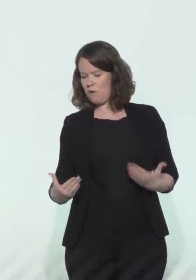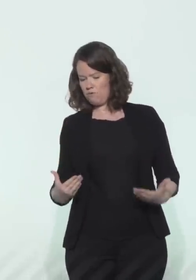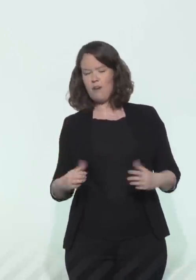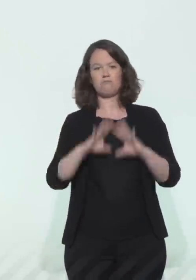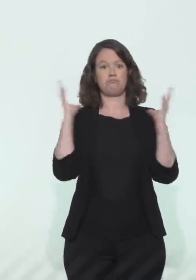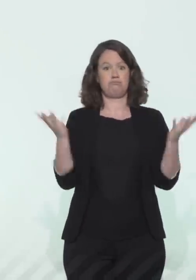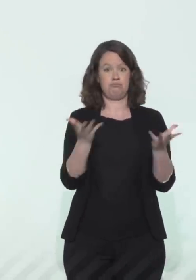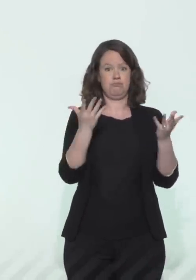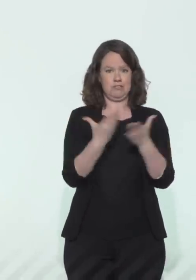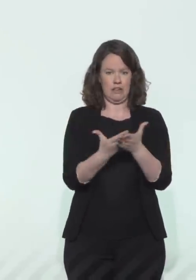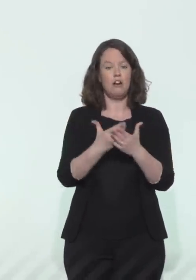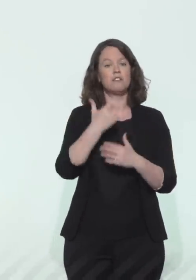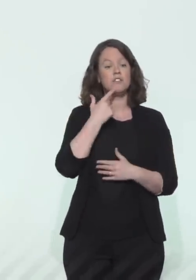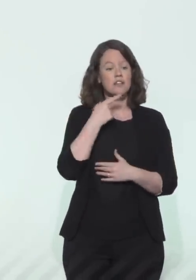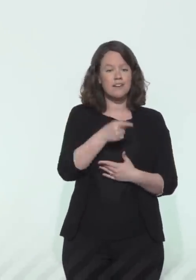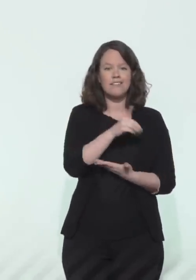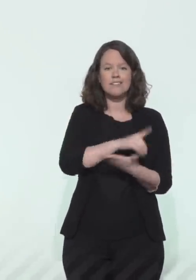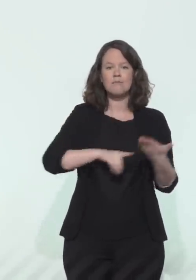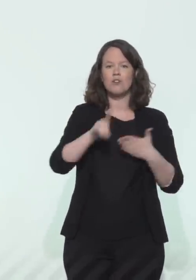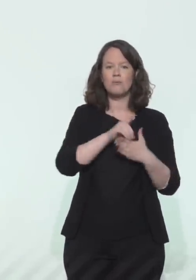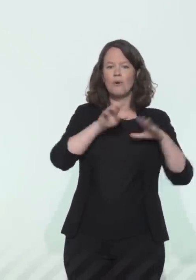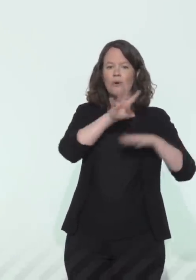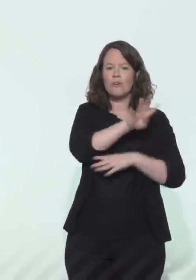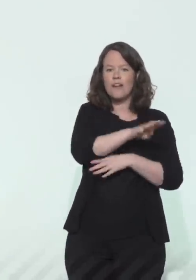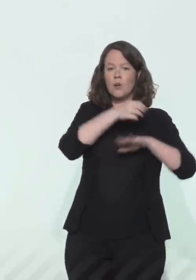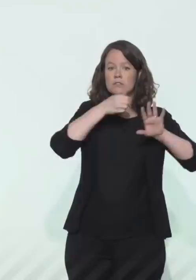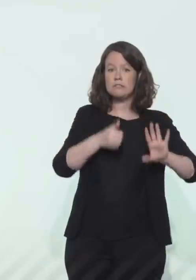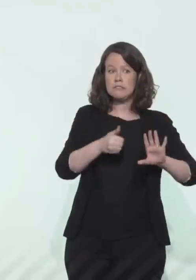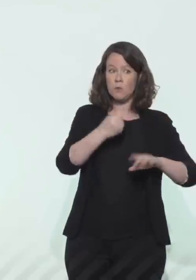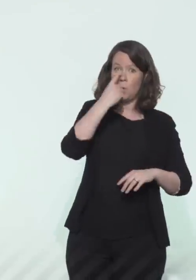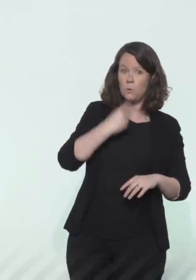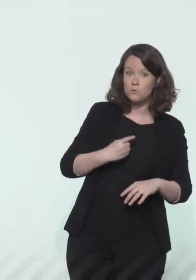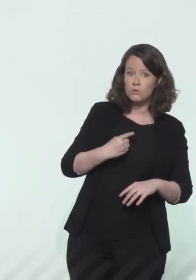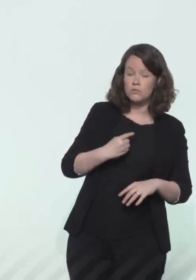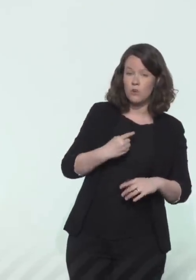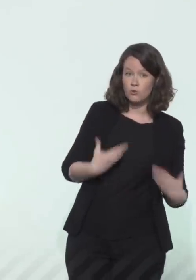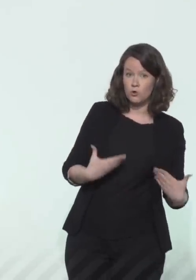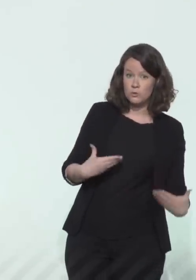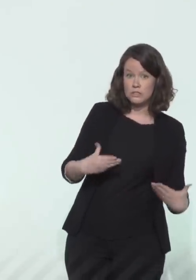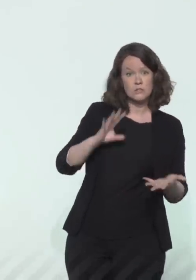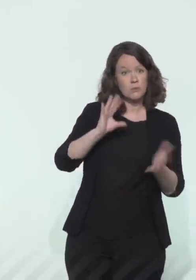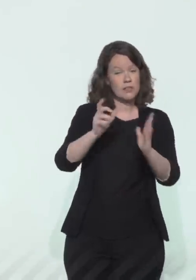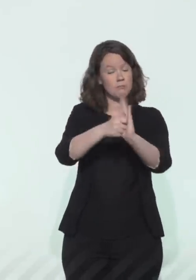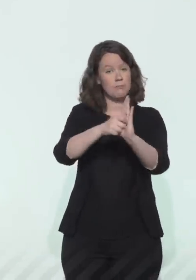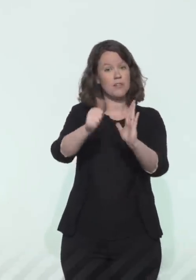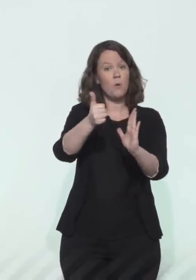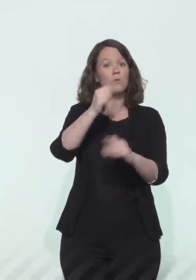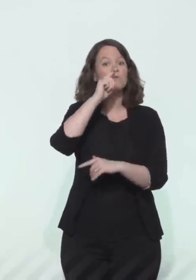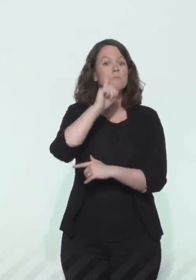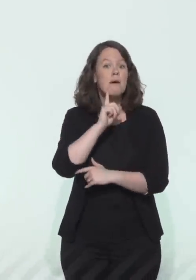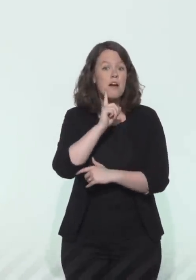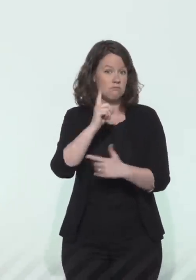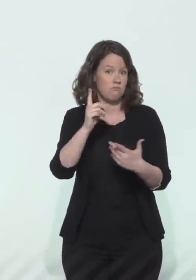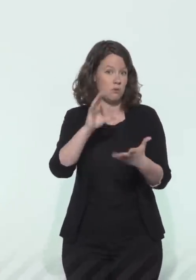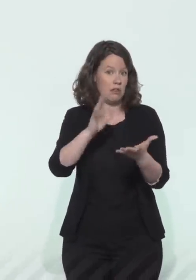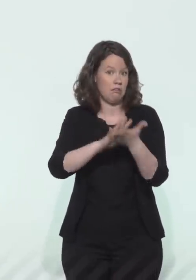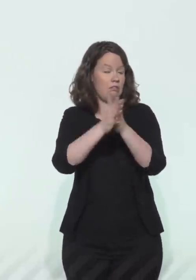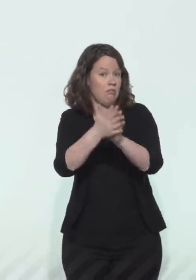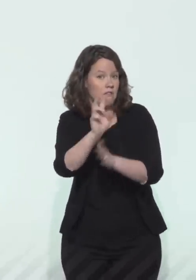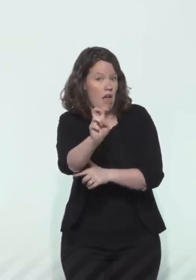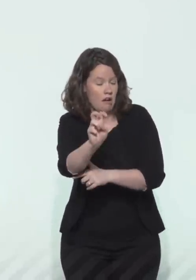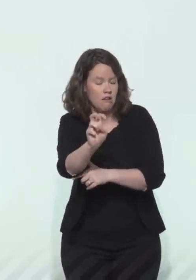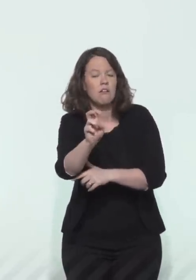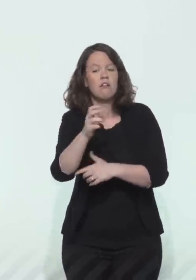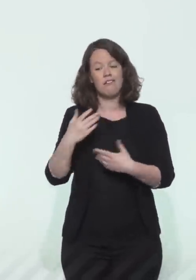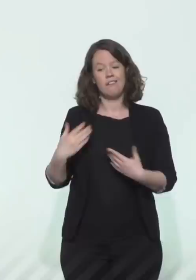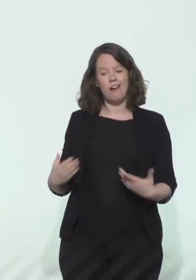parce que le Lot apparaît rouge aujourd'hui qu'il sera forcément rouge au 11 mai, et ce n'est pas parce que le Bas-Rhin apparaît vert aujourd'hui qu'il serait nécessairement